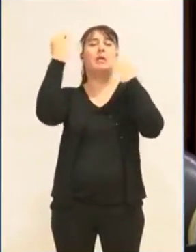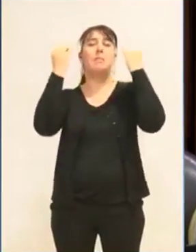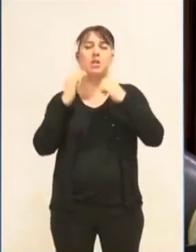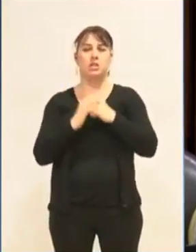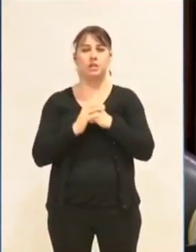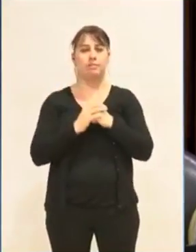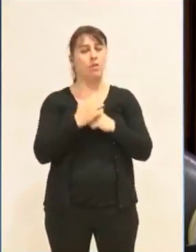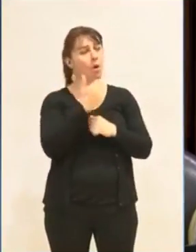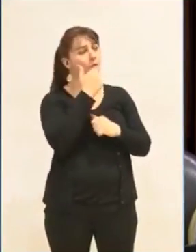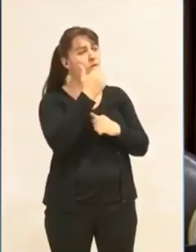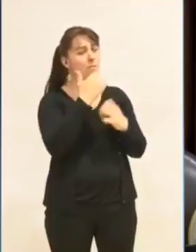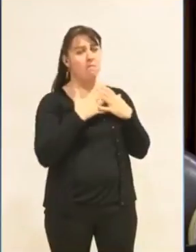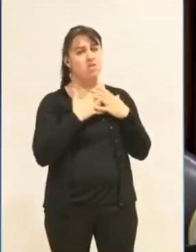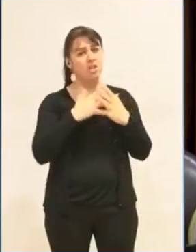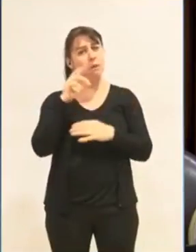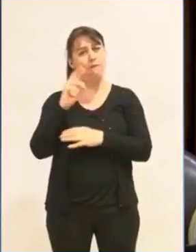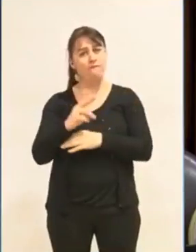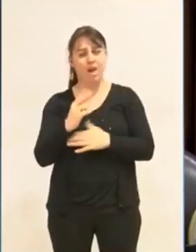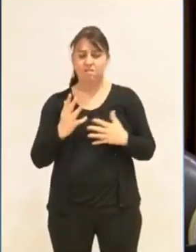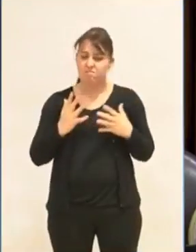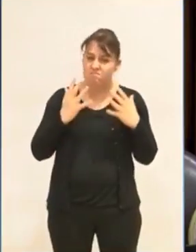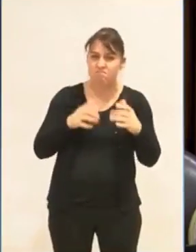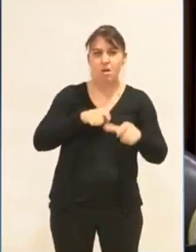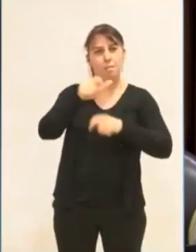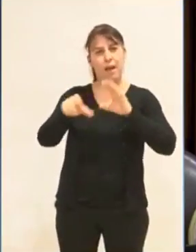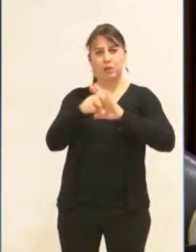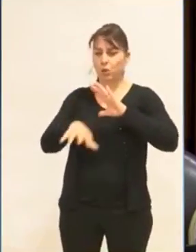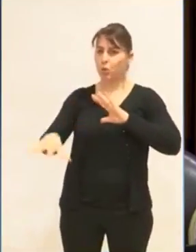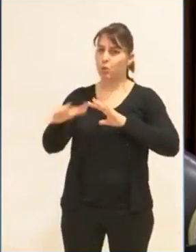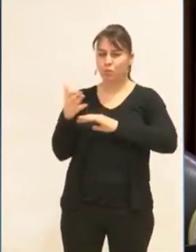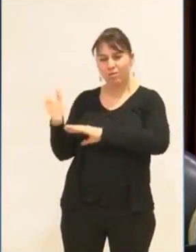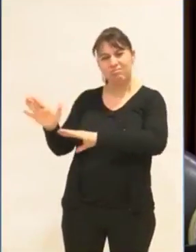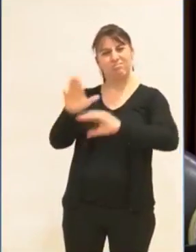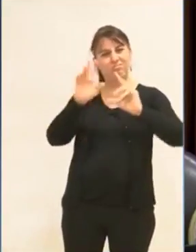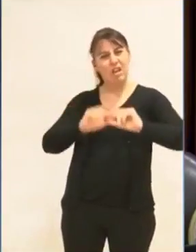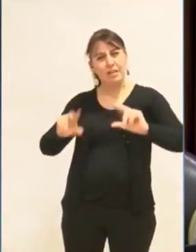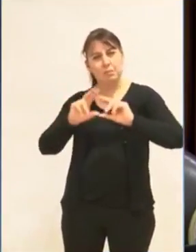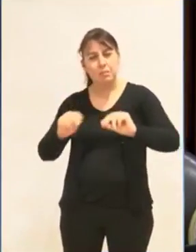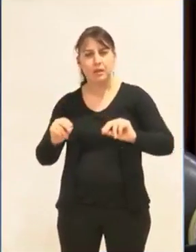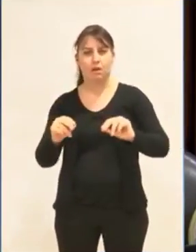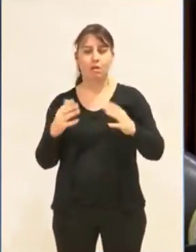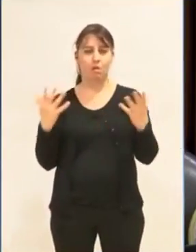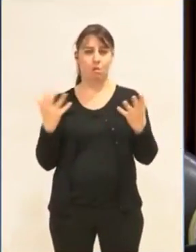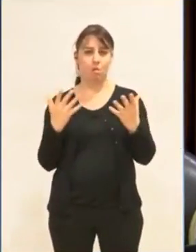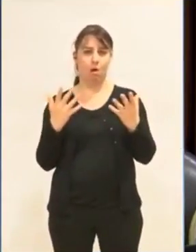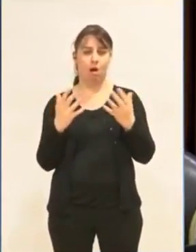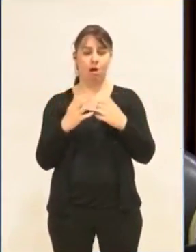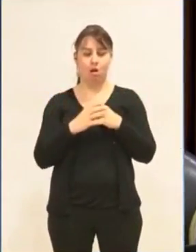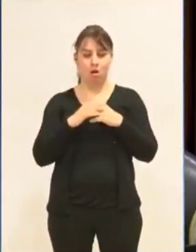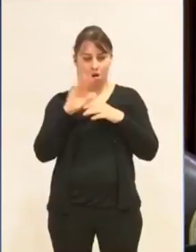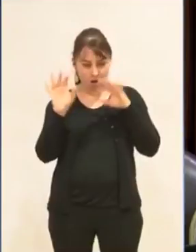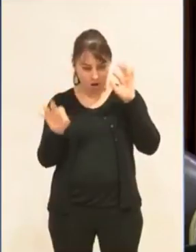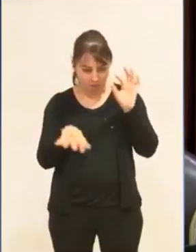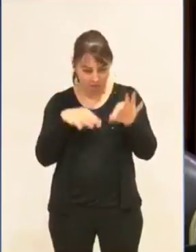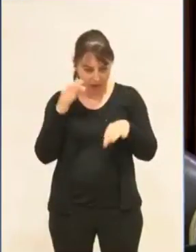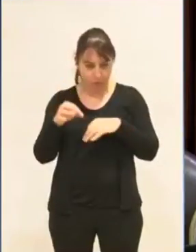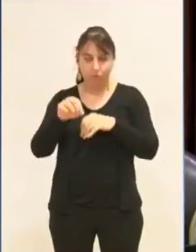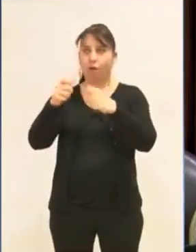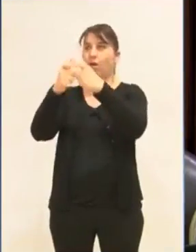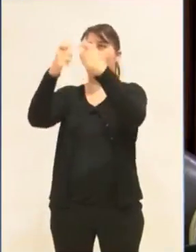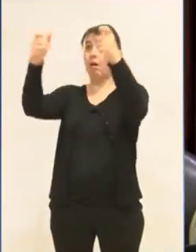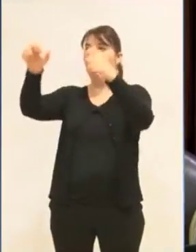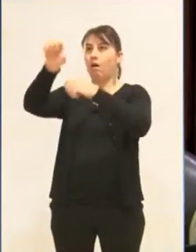sur le cœur, évoqué devant les Grenoblois ce soir, la découverte des difficultés de négocier avec